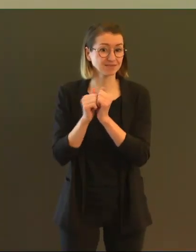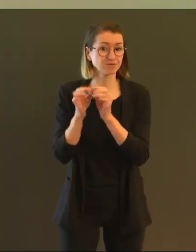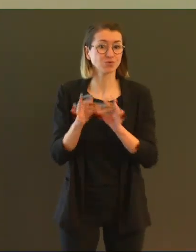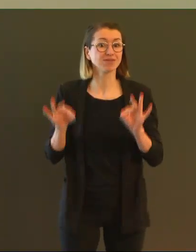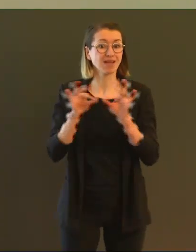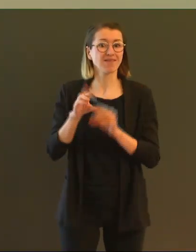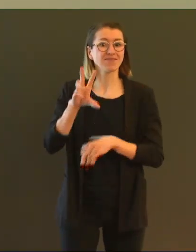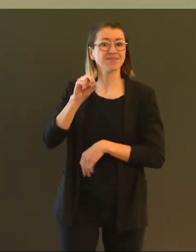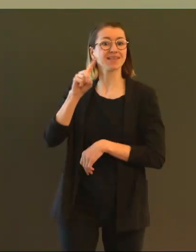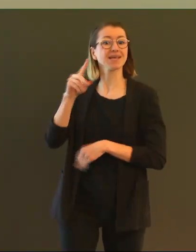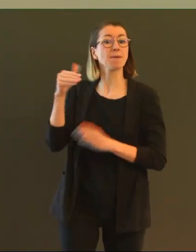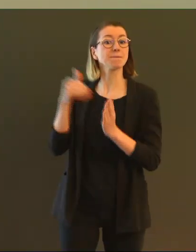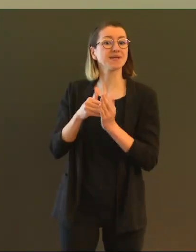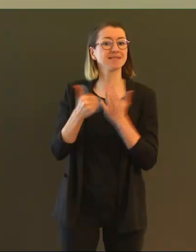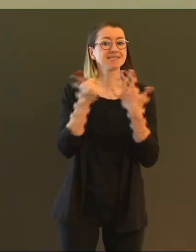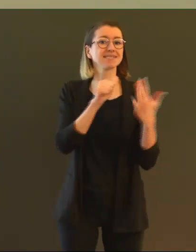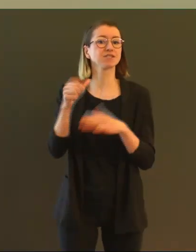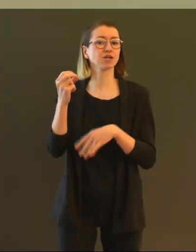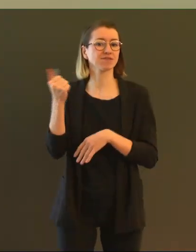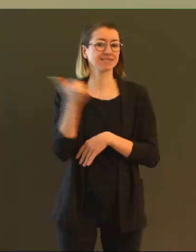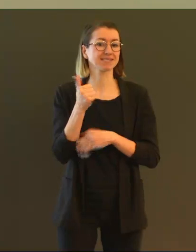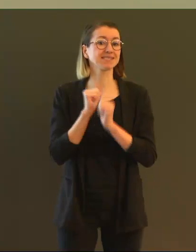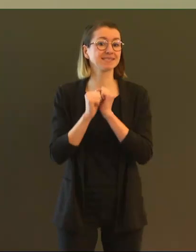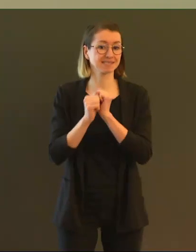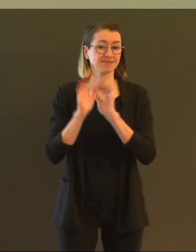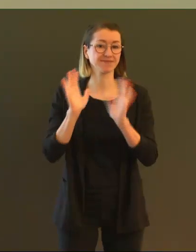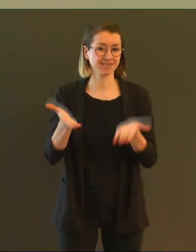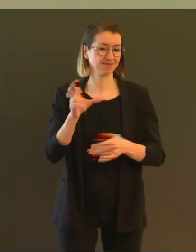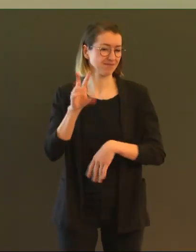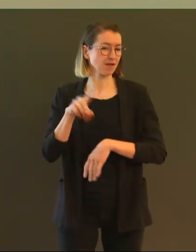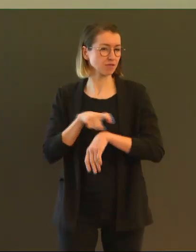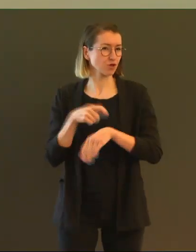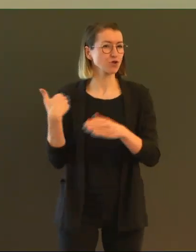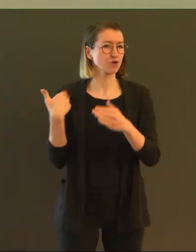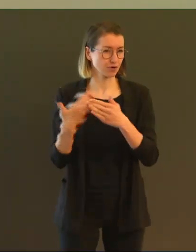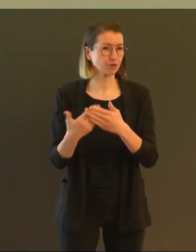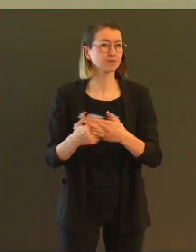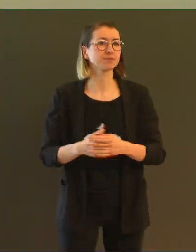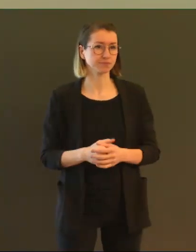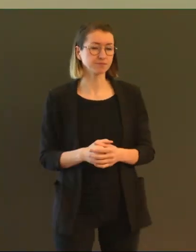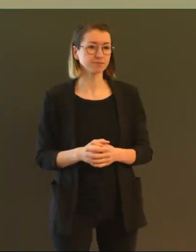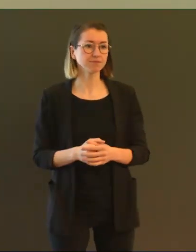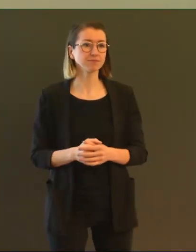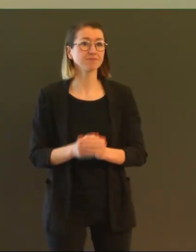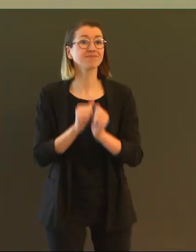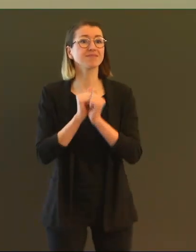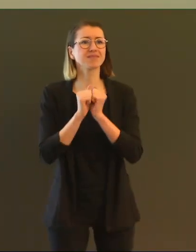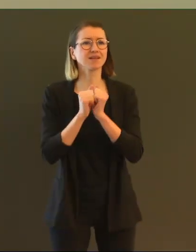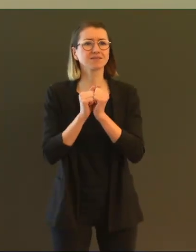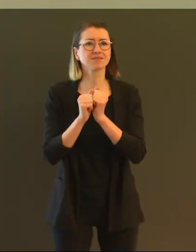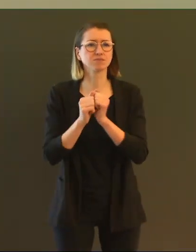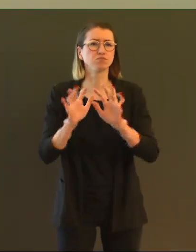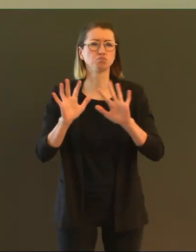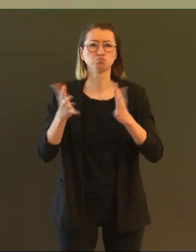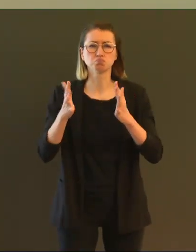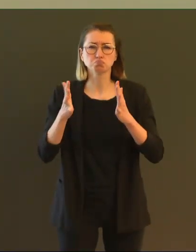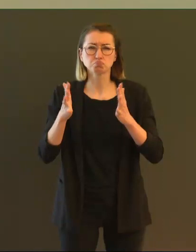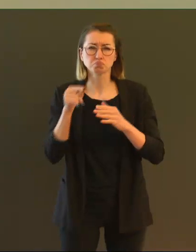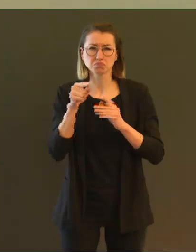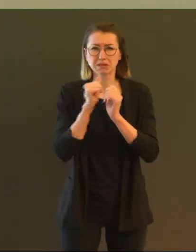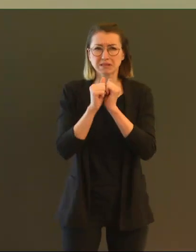21 686 tests, ces tests ayant été à peu près pour moitié pratiqués par la